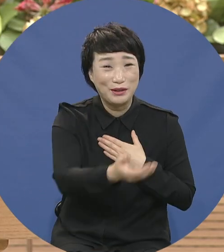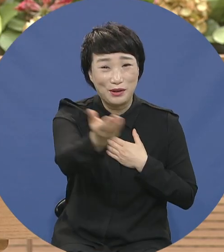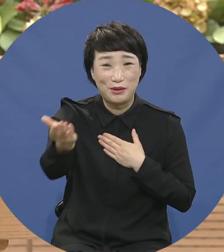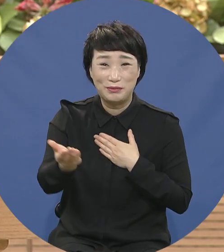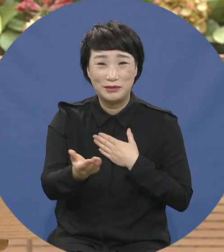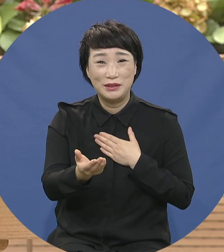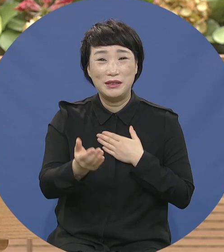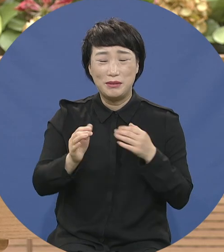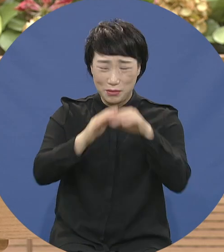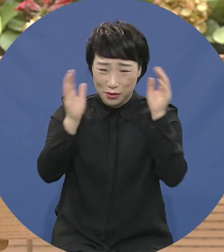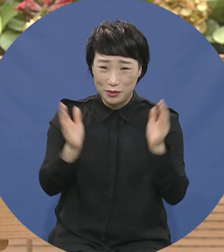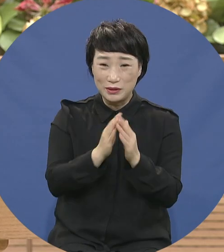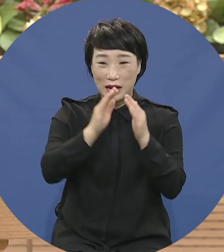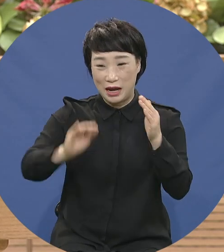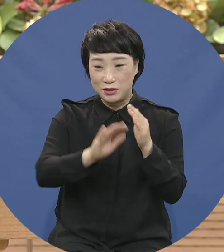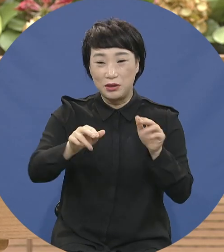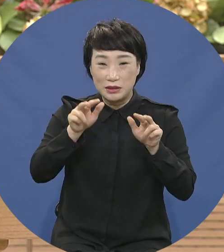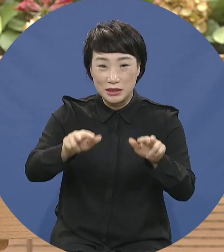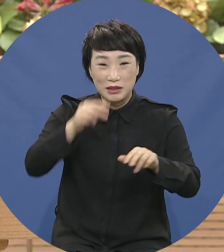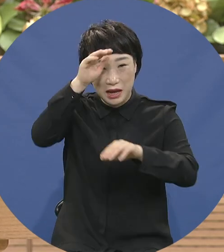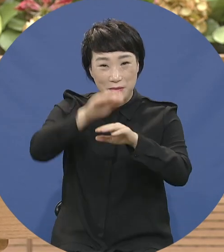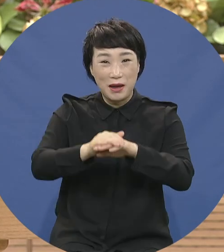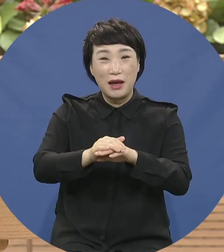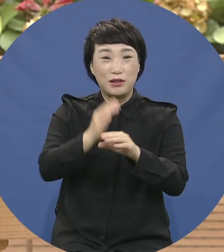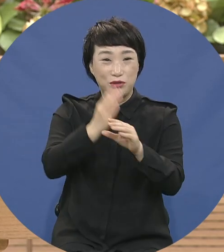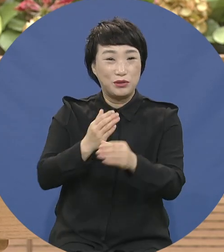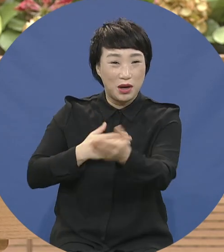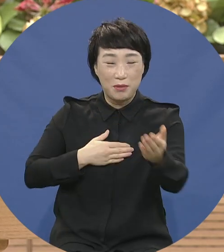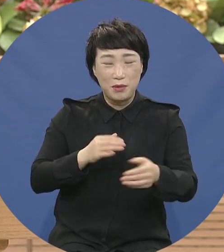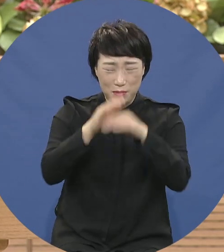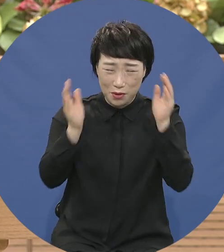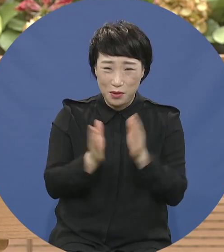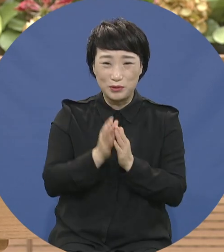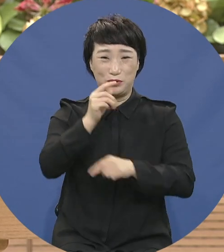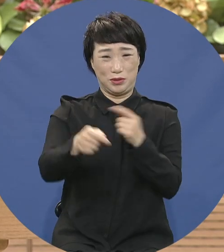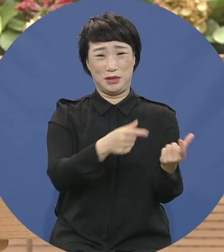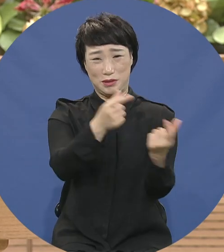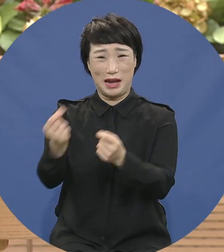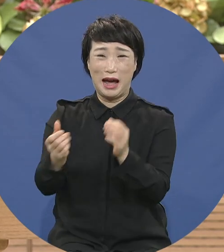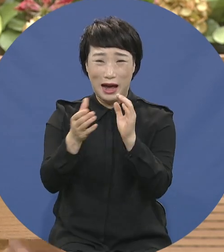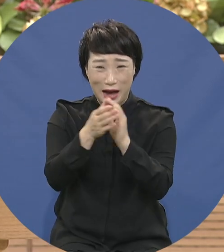분들 모든 가정에서 입 크게 벌리고 큰 소리로 아멘 합시다.